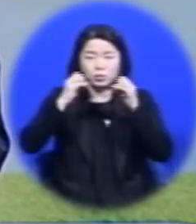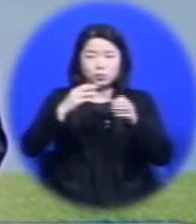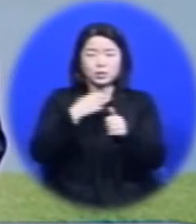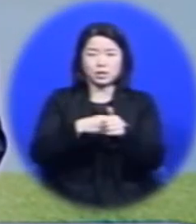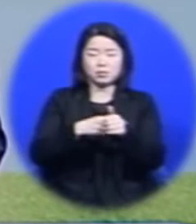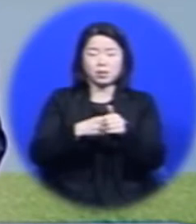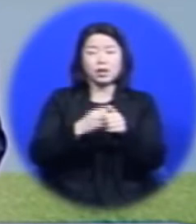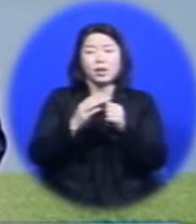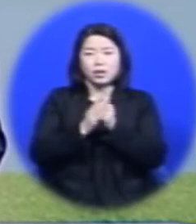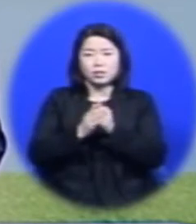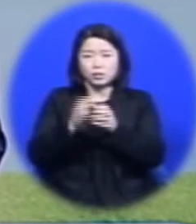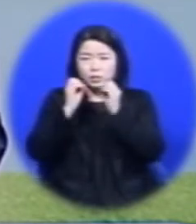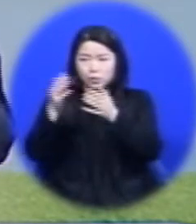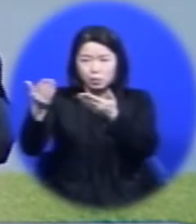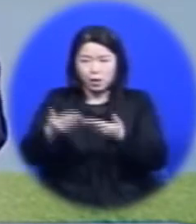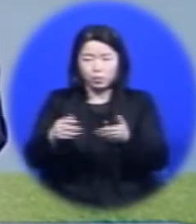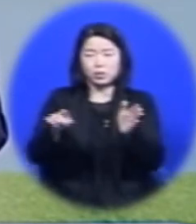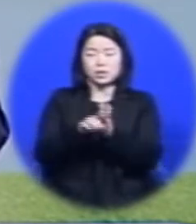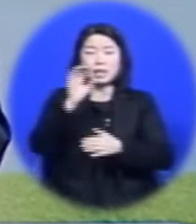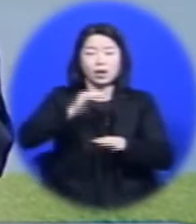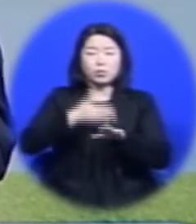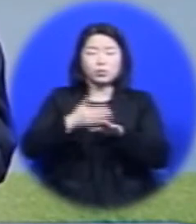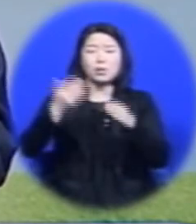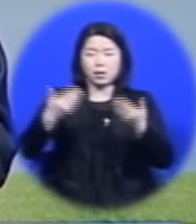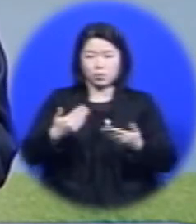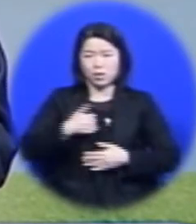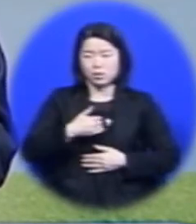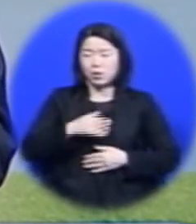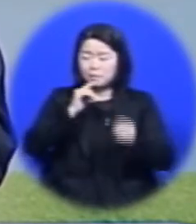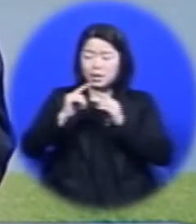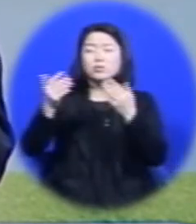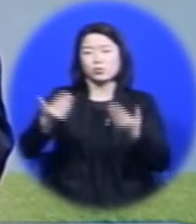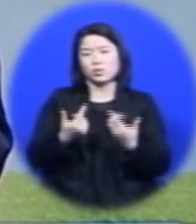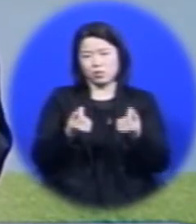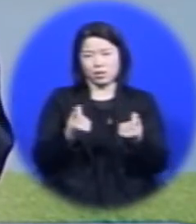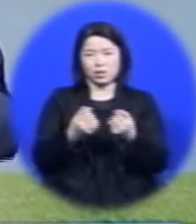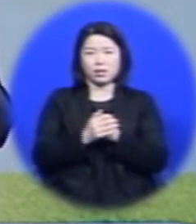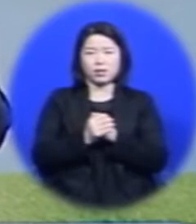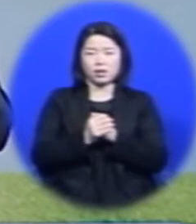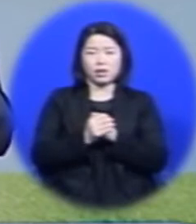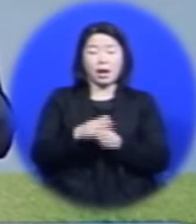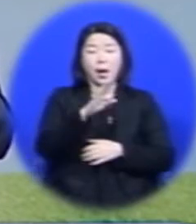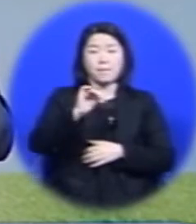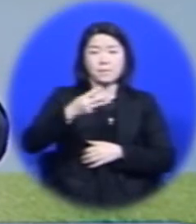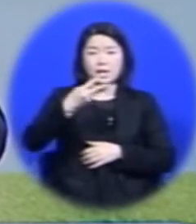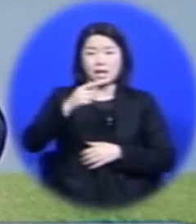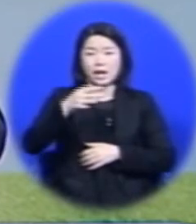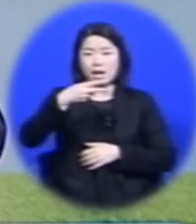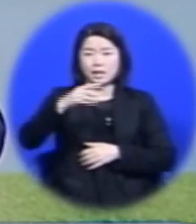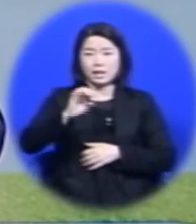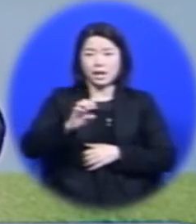훈련을 받고 주님은 저에게 말씀하시는 것 같았어 빌라델비아 교회 주식